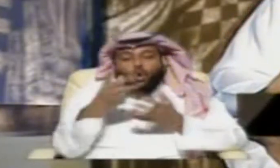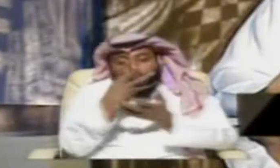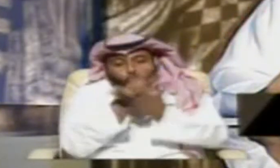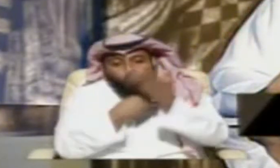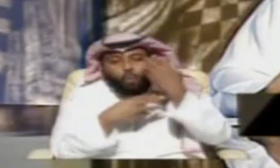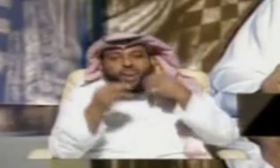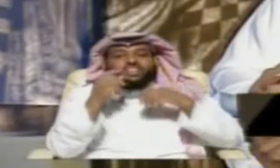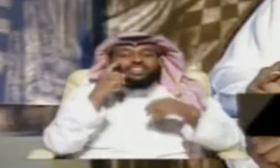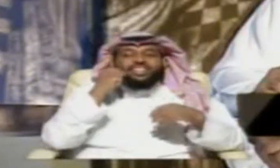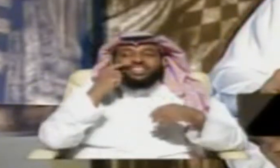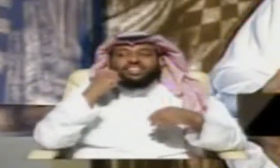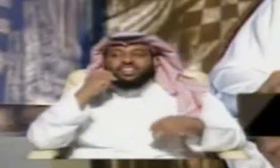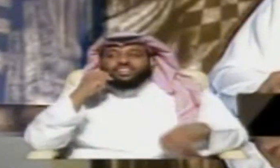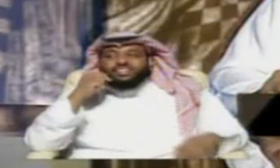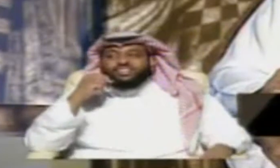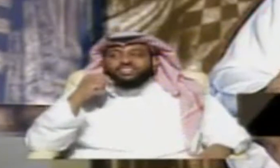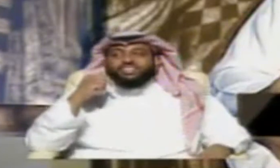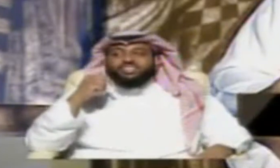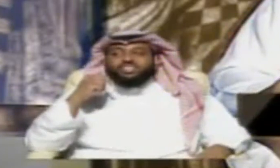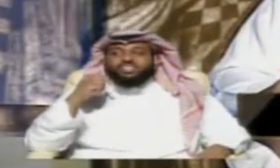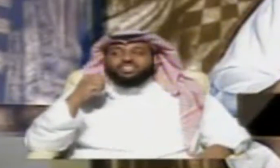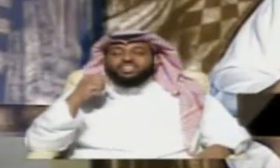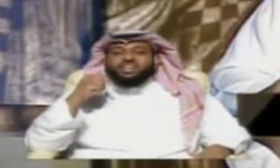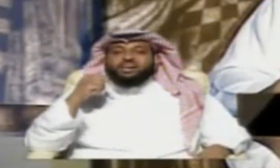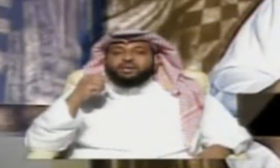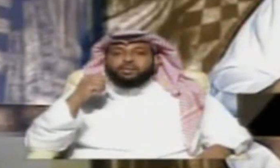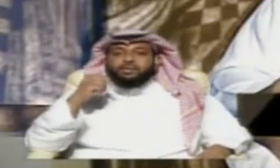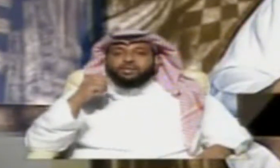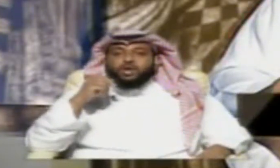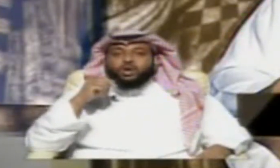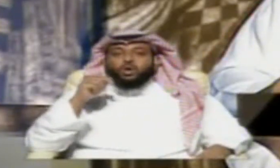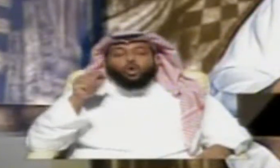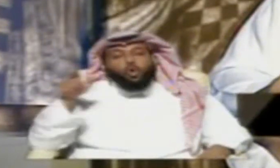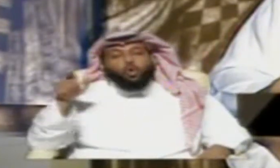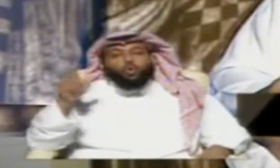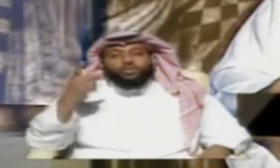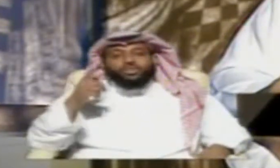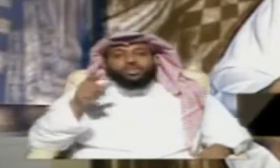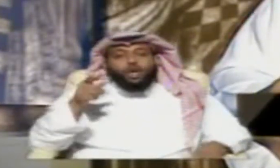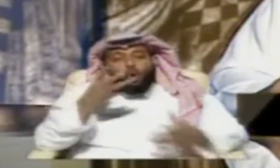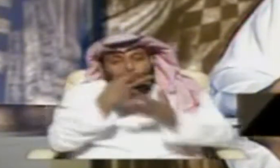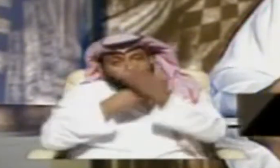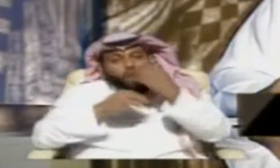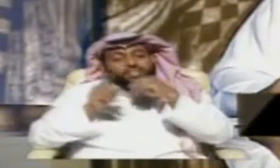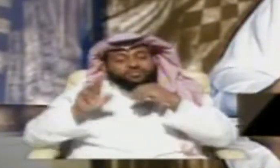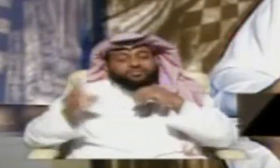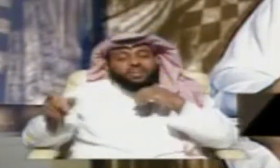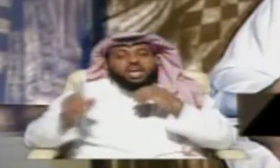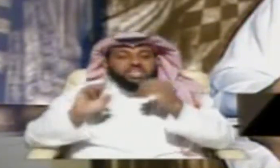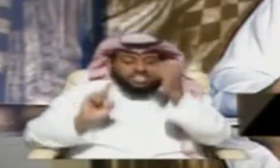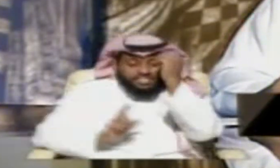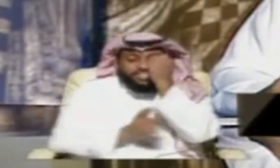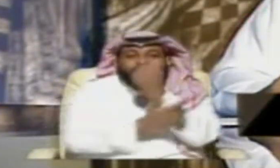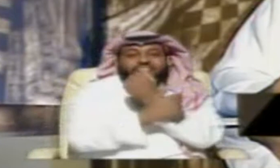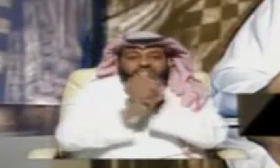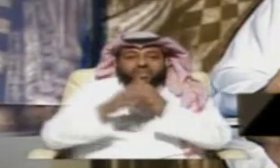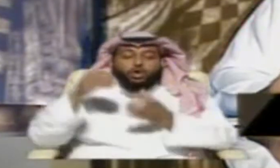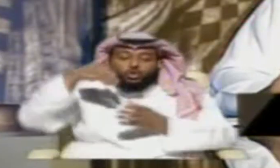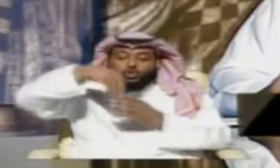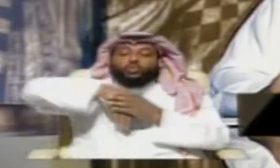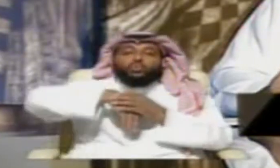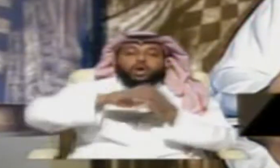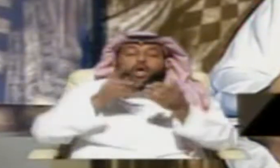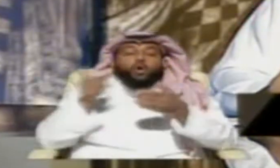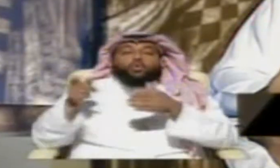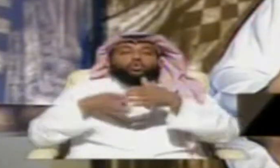ياخذ وصفه من الدكتور، هو لحالتك مثلا او حاله اهل البيت؟ هو صيدلي في نفس المستشفى. ادري. ايوه، لكن